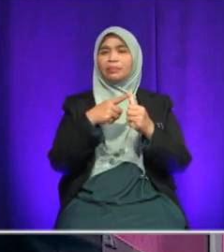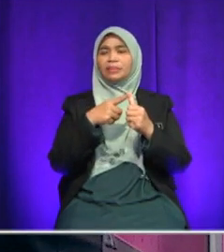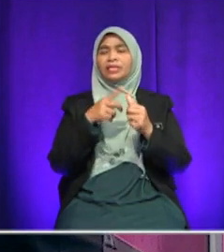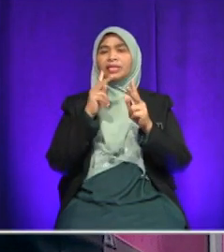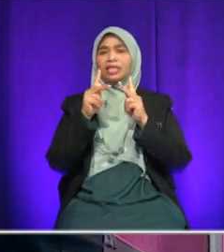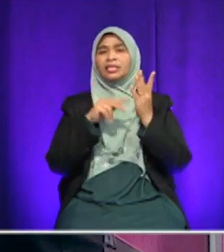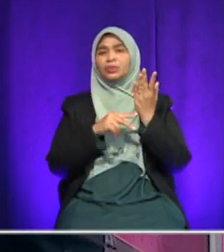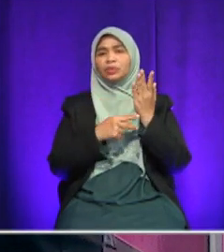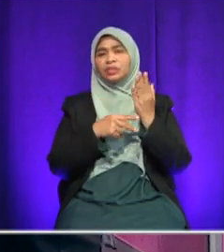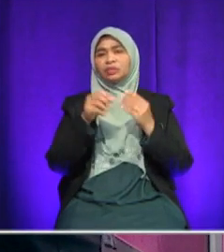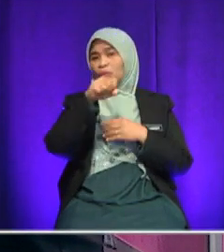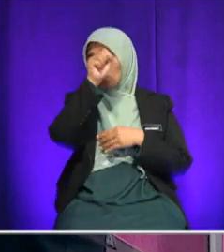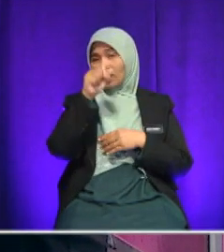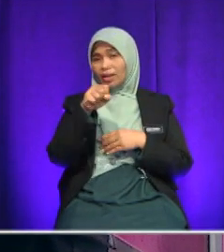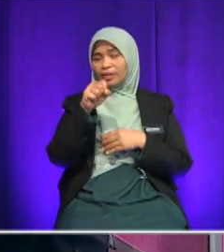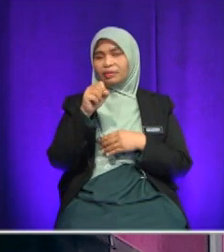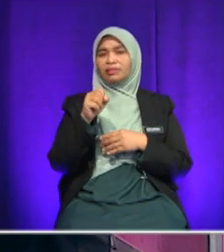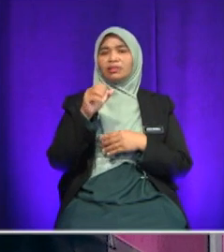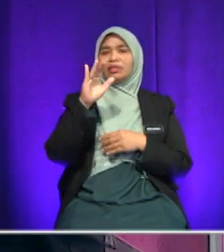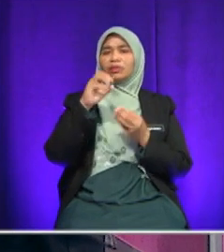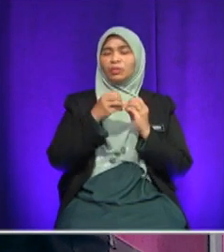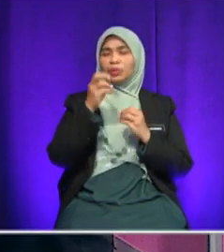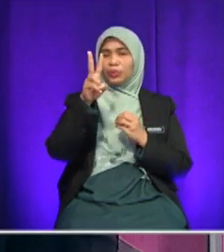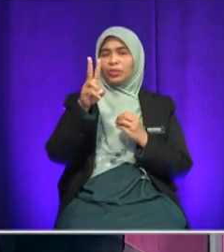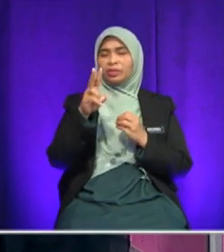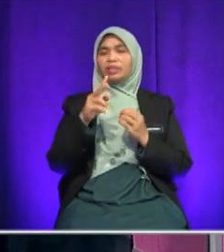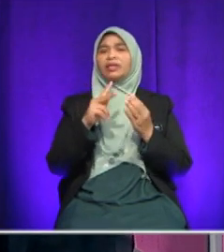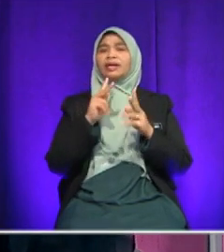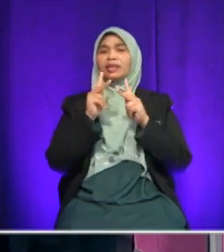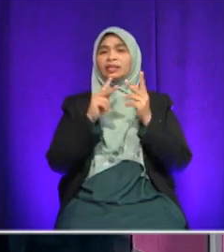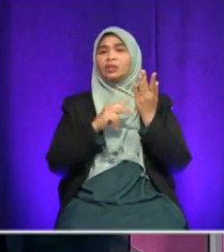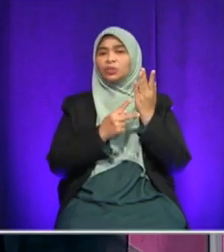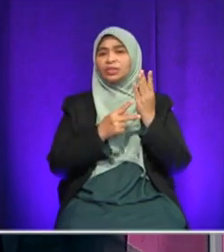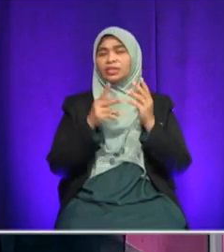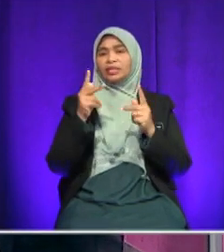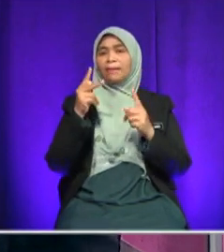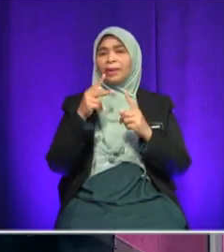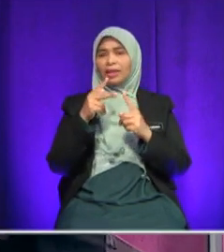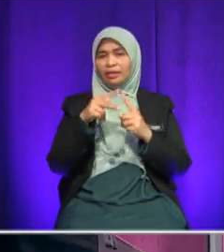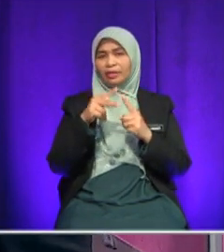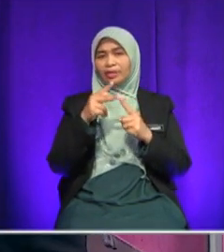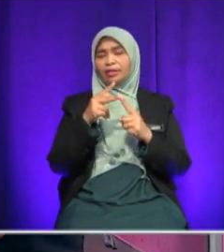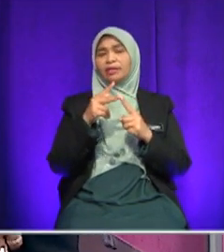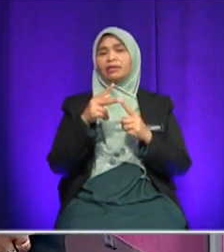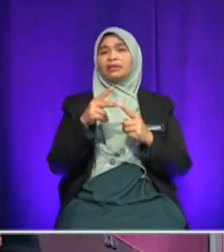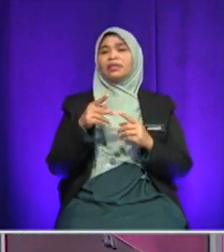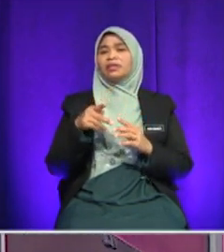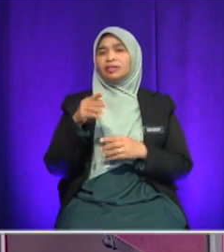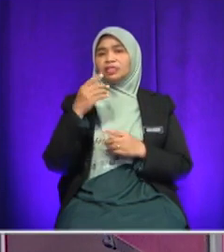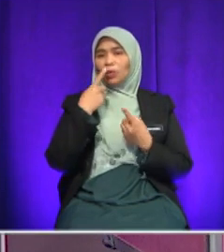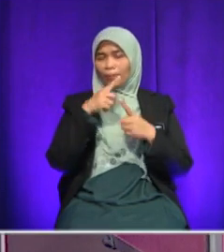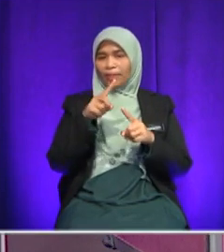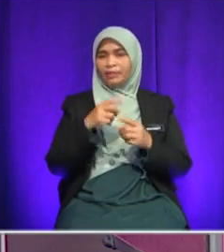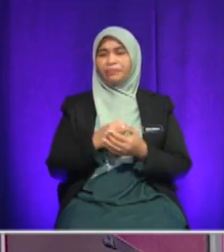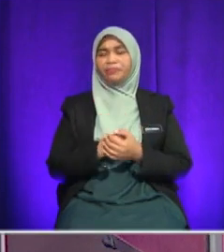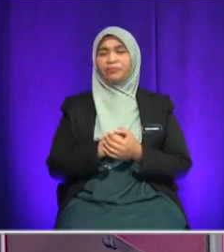yang kedua ialah keyword kepada jawapan dan yang ketiga adalah pengacau. So keyword kepada